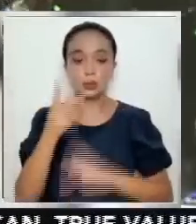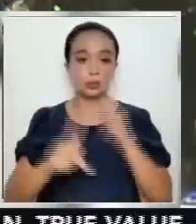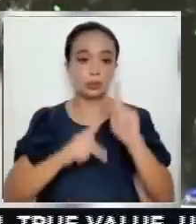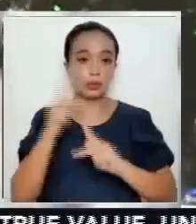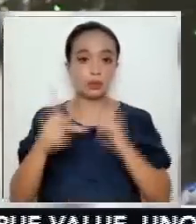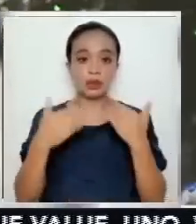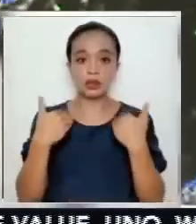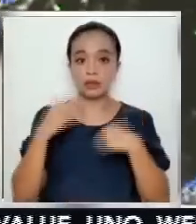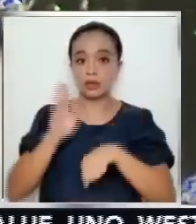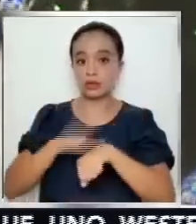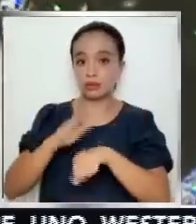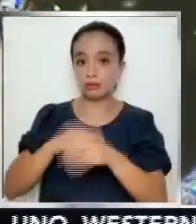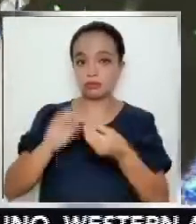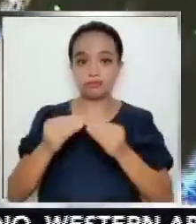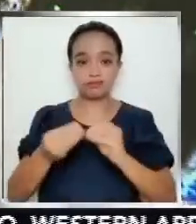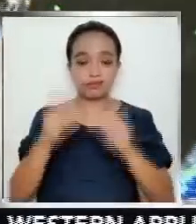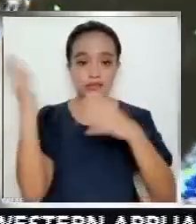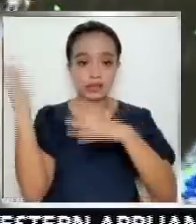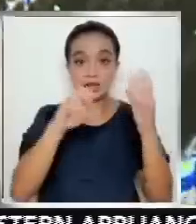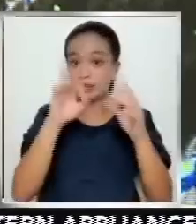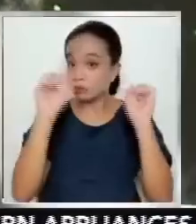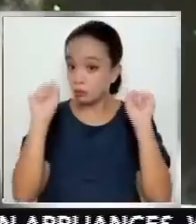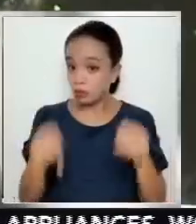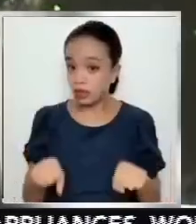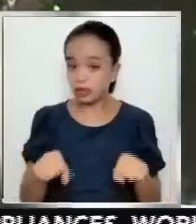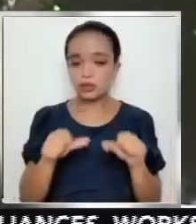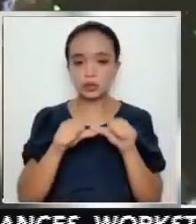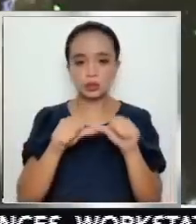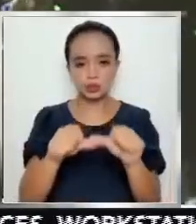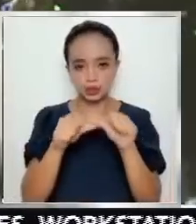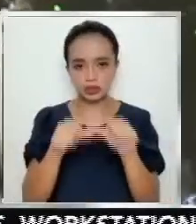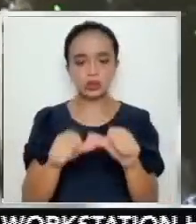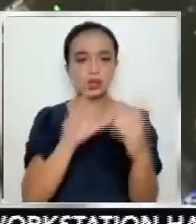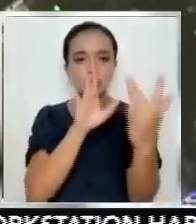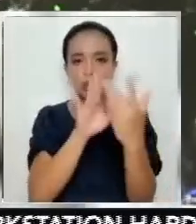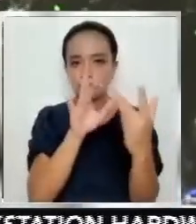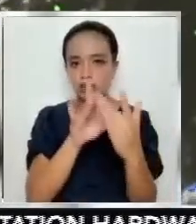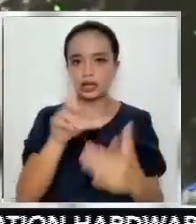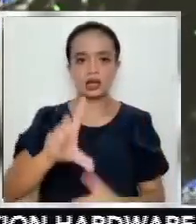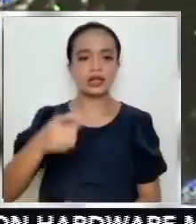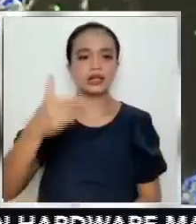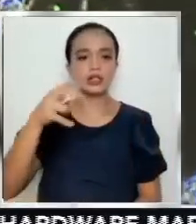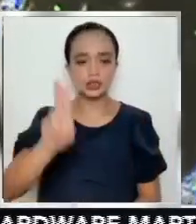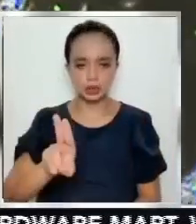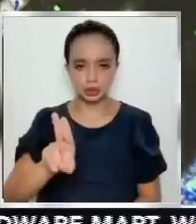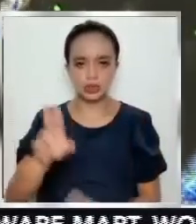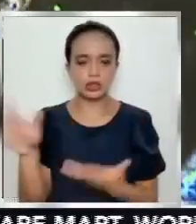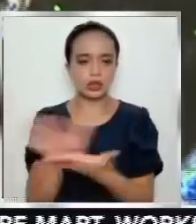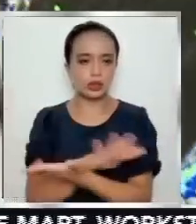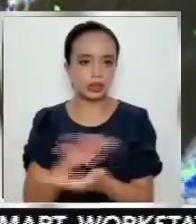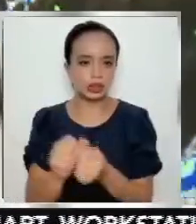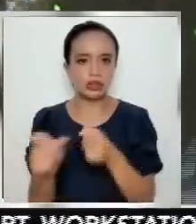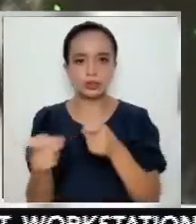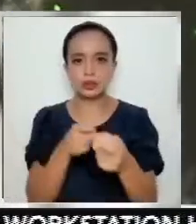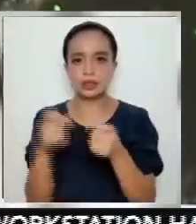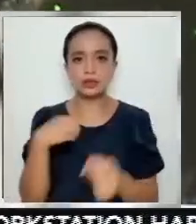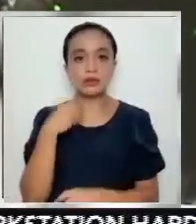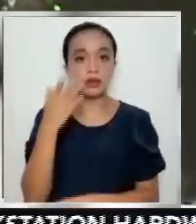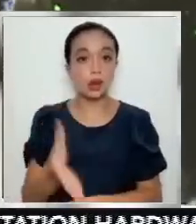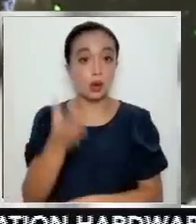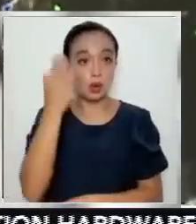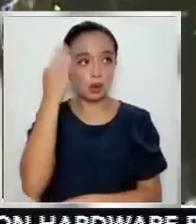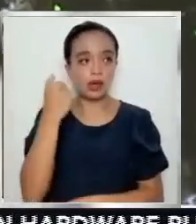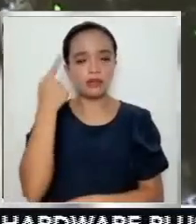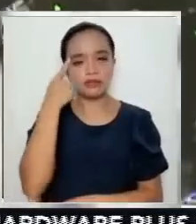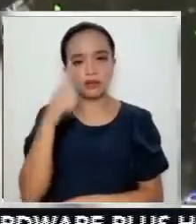2-in-1, hanggat maaari, patuloy na nga may pag-ugnayan sa kanilang lokal na pamahalaan at disaster risk reduction managing officers para po sa mga disaster preparedness